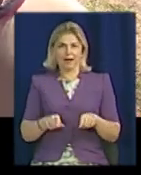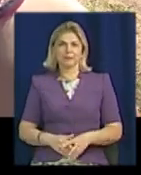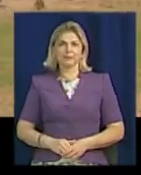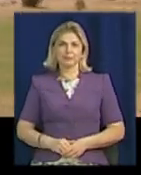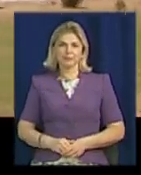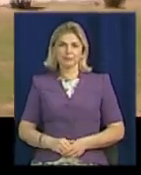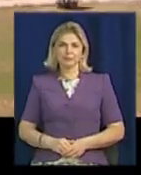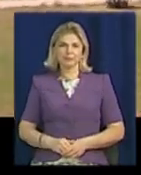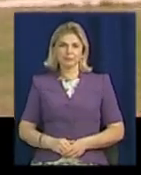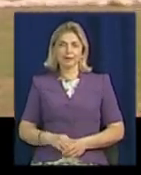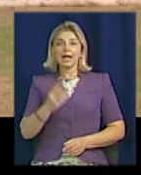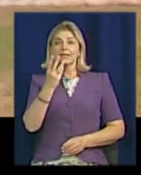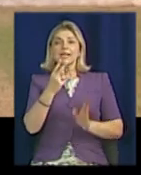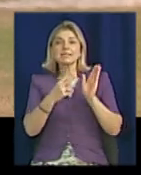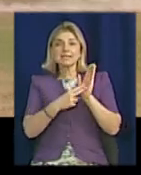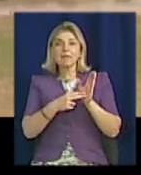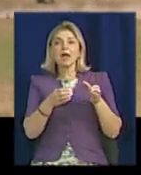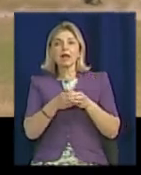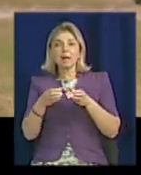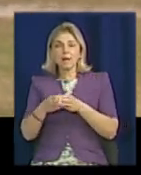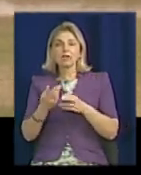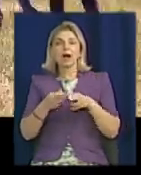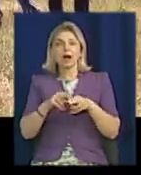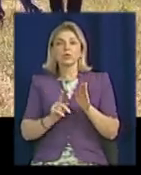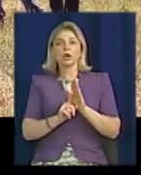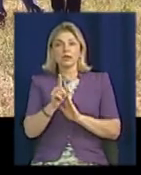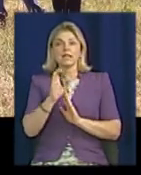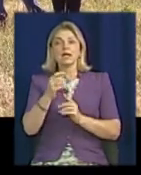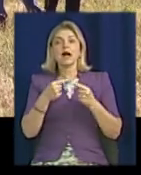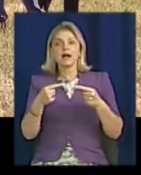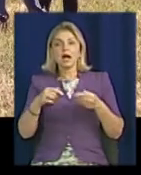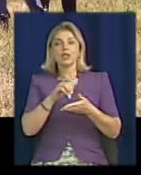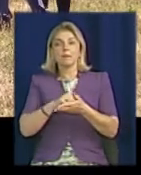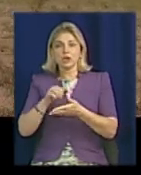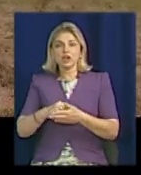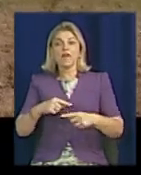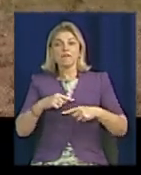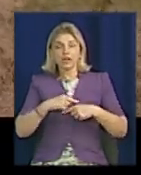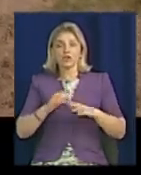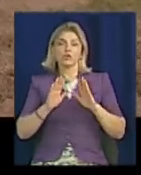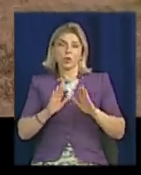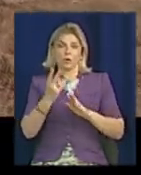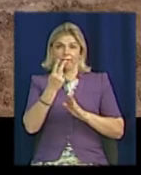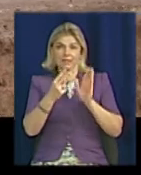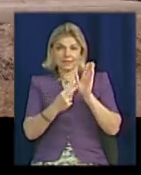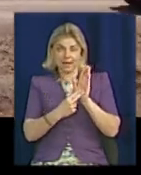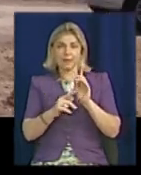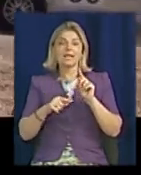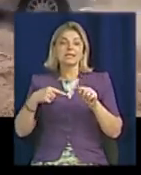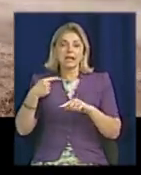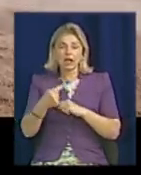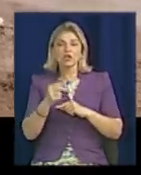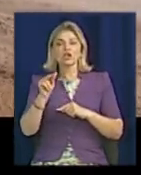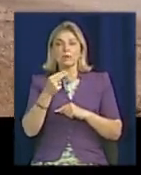так. Із 37 екіпажів, які стартували, з різних причин фінішували лише 27. Наступний етап чемпіонату